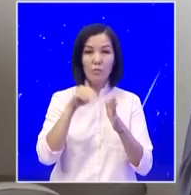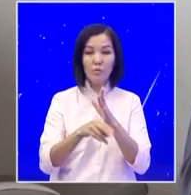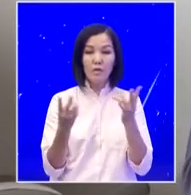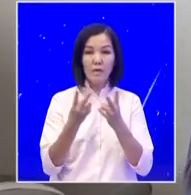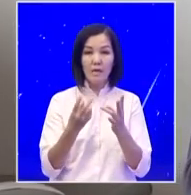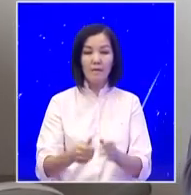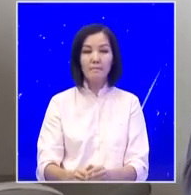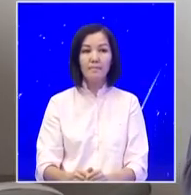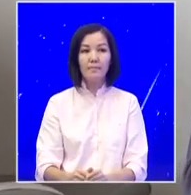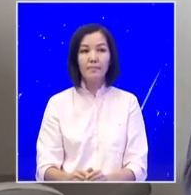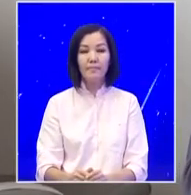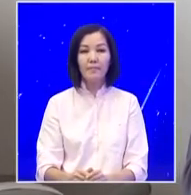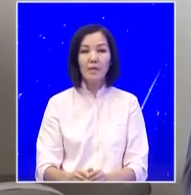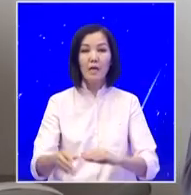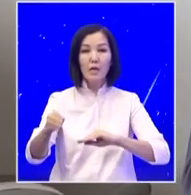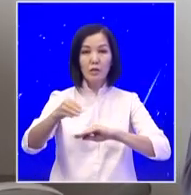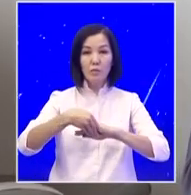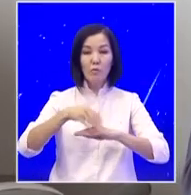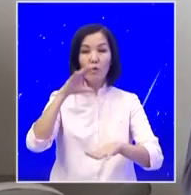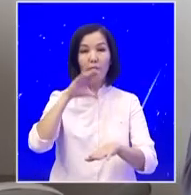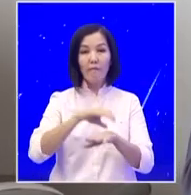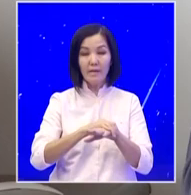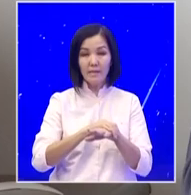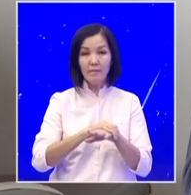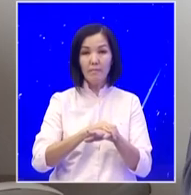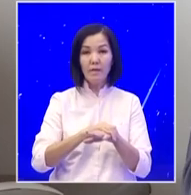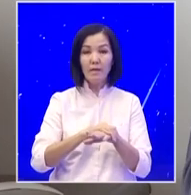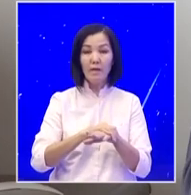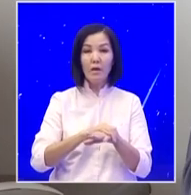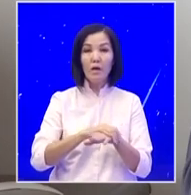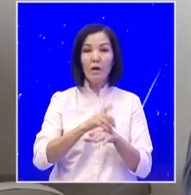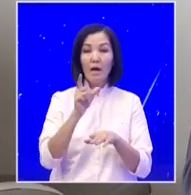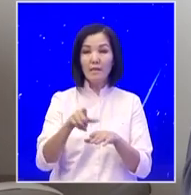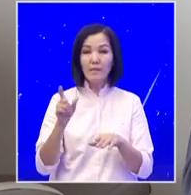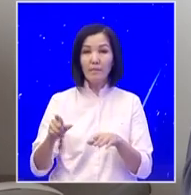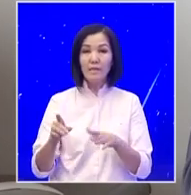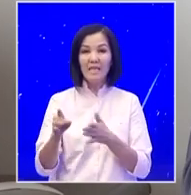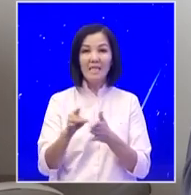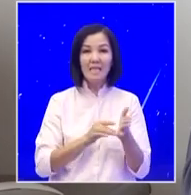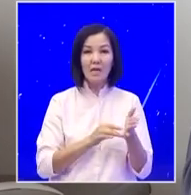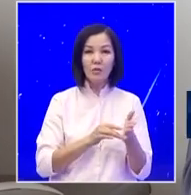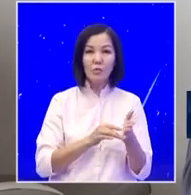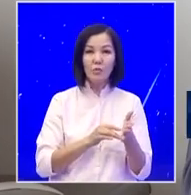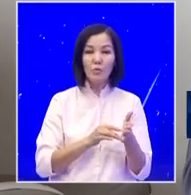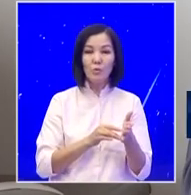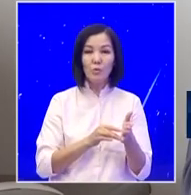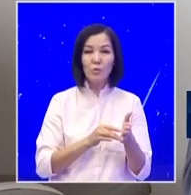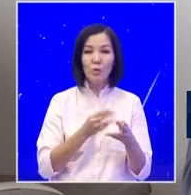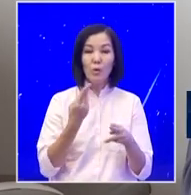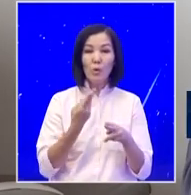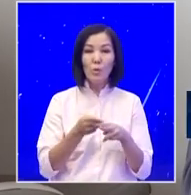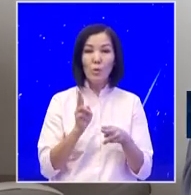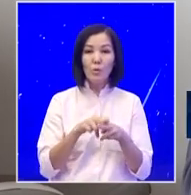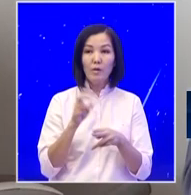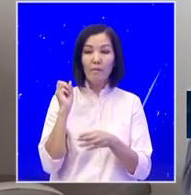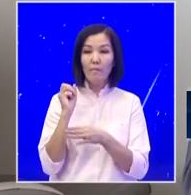Ең біріншісі мынау жемқорлық фактісімен әрекетімен ұсталған азаматтардың шартты түрде босап шығуына тыйым салды. Бұл өте құптарлық мәселе.